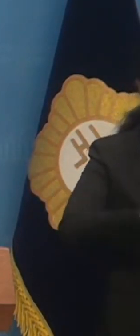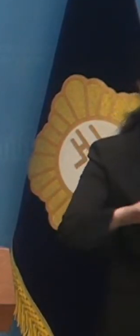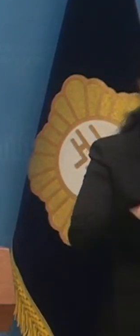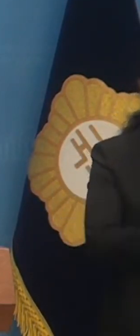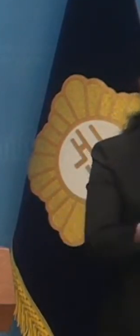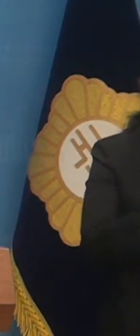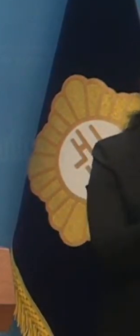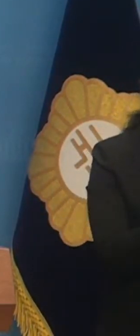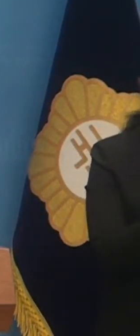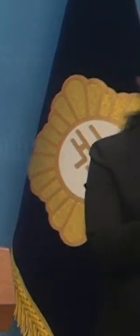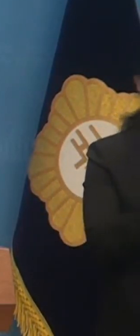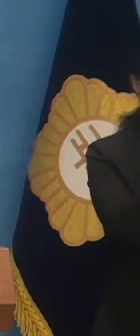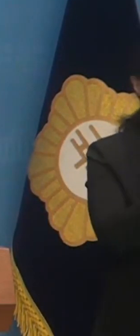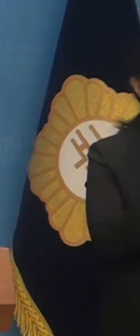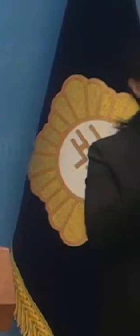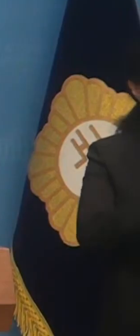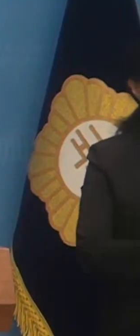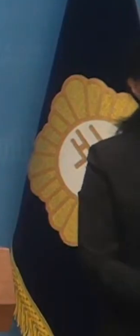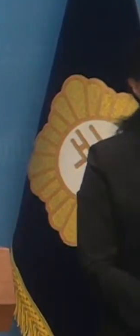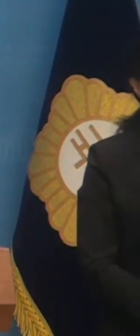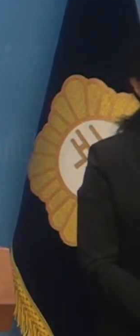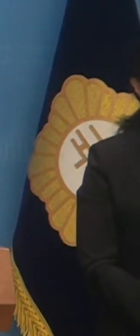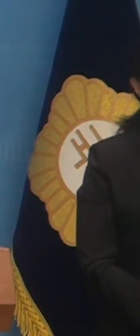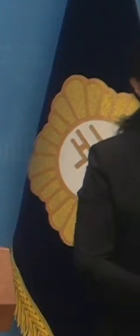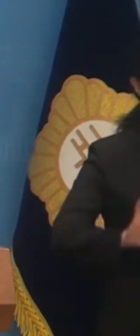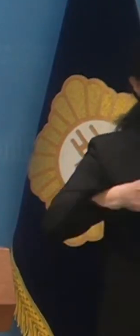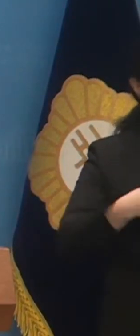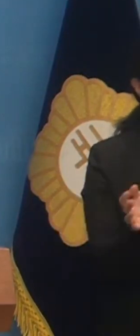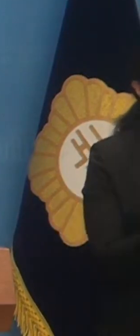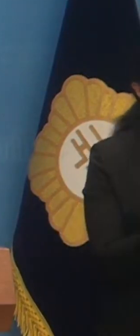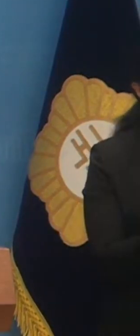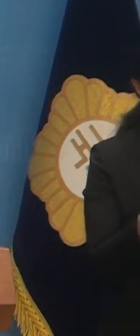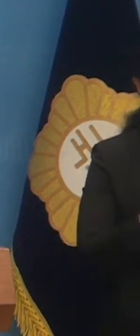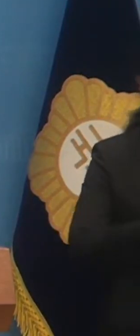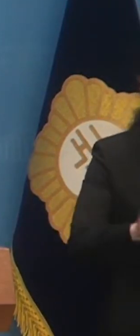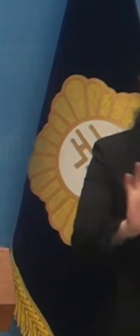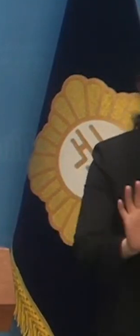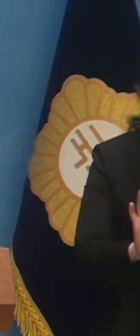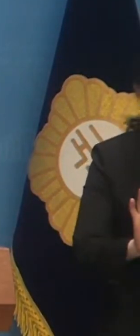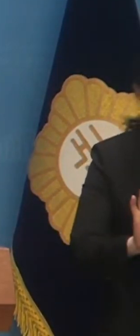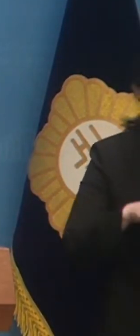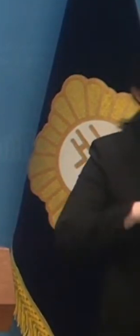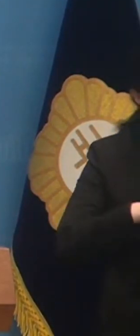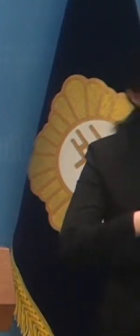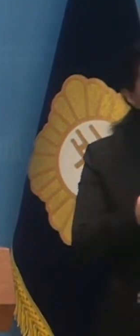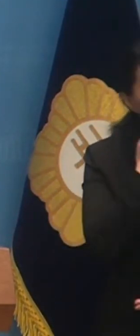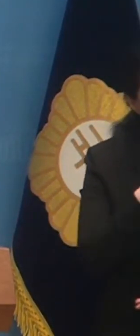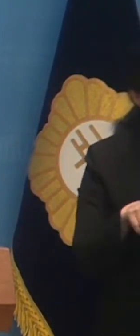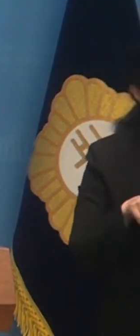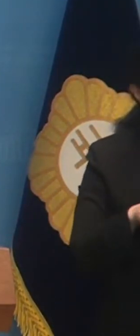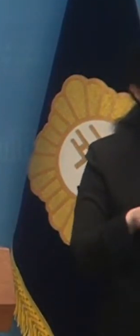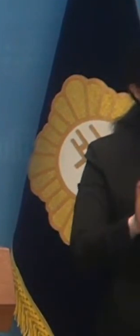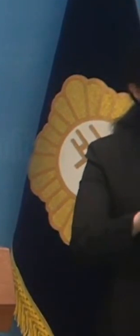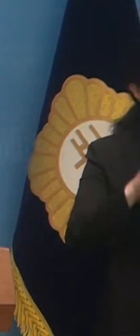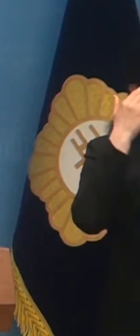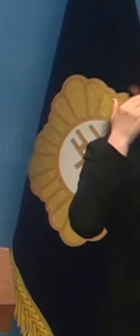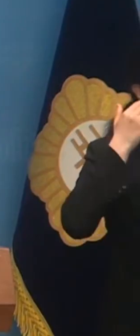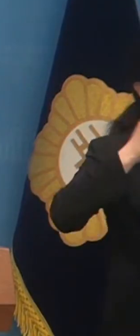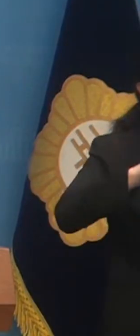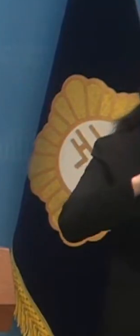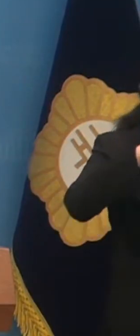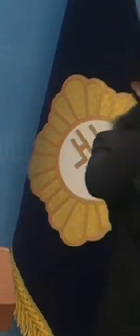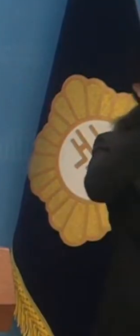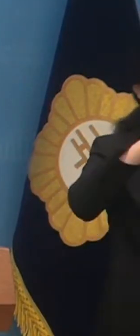극복하기 위한 골든타임입니다. 국민의힘이 쇄신을 거부하고 갈 길 바쁜 대한민국의 발목을